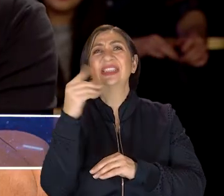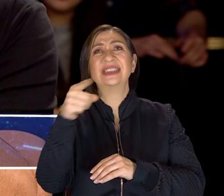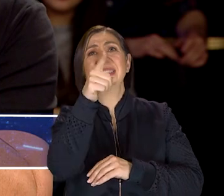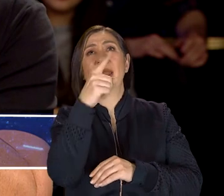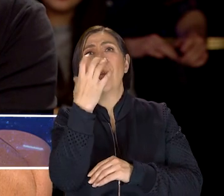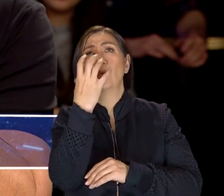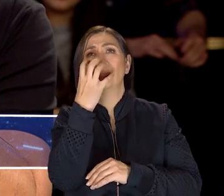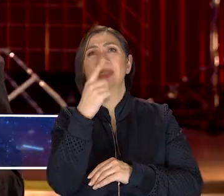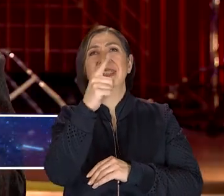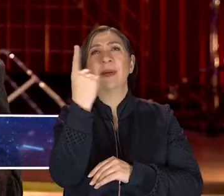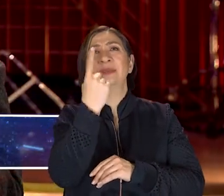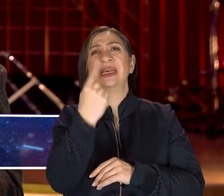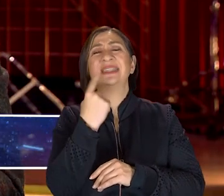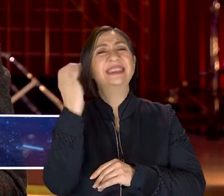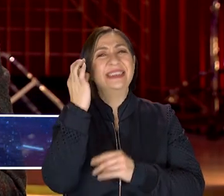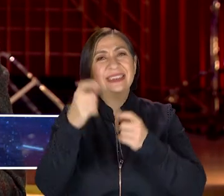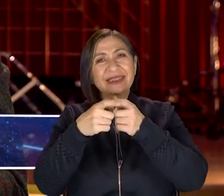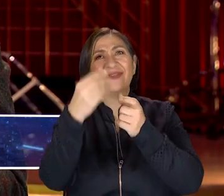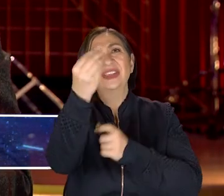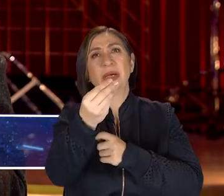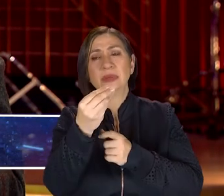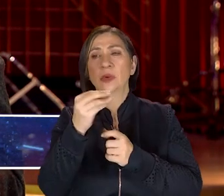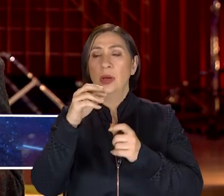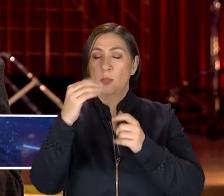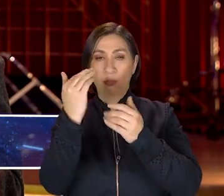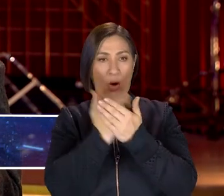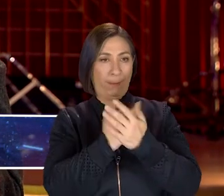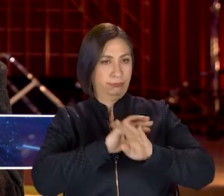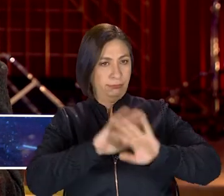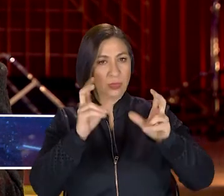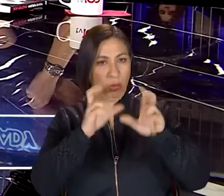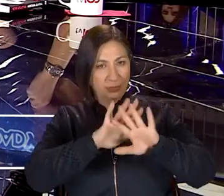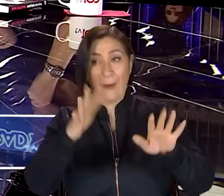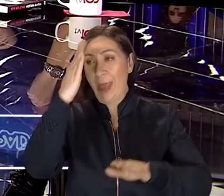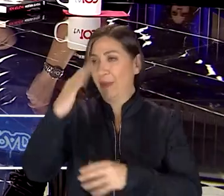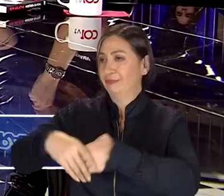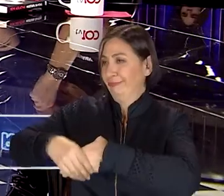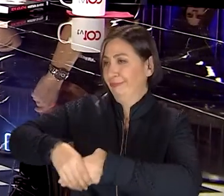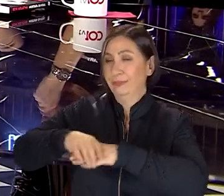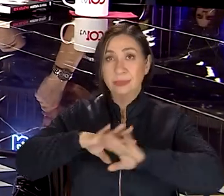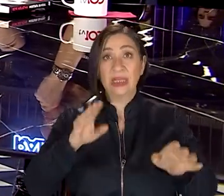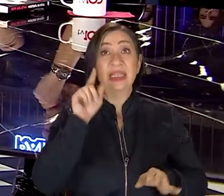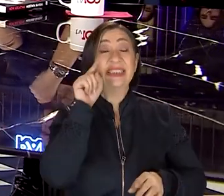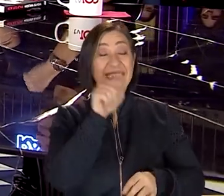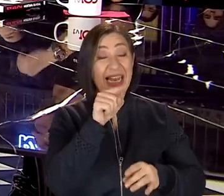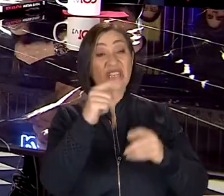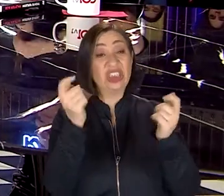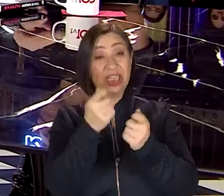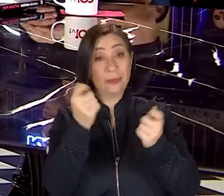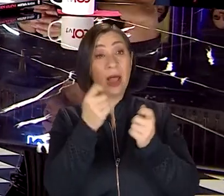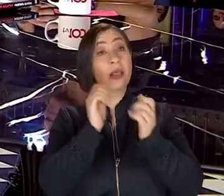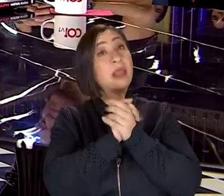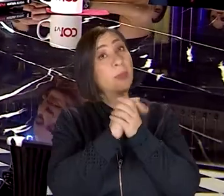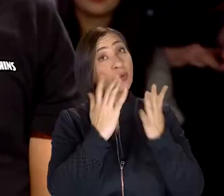seni bekliyormuş, sana bir şeyler dinletecekmiş dedi. Program bitti, dışarı çıktım, merhabalaştık. Seni, çalışmalarını